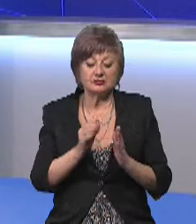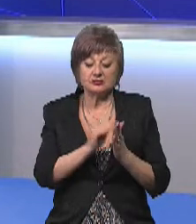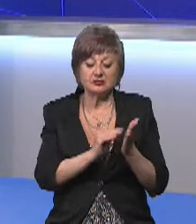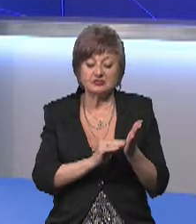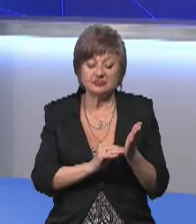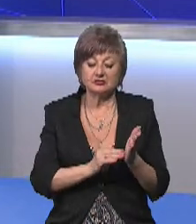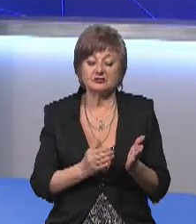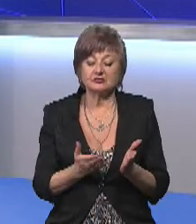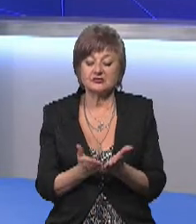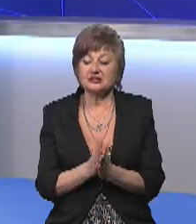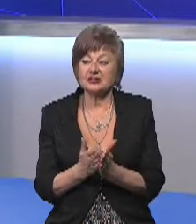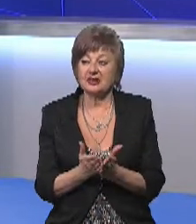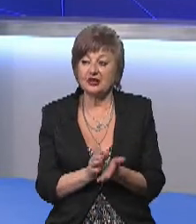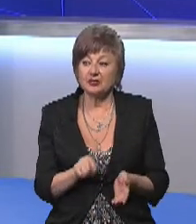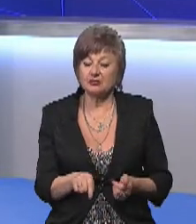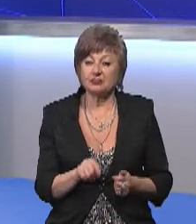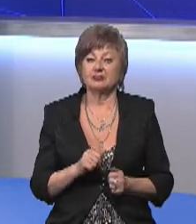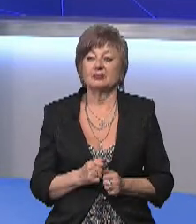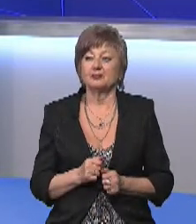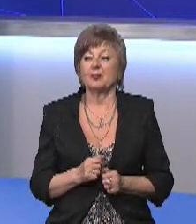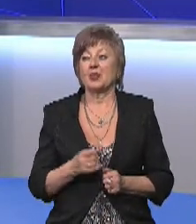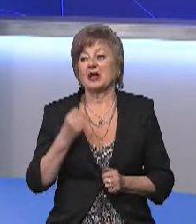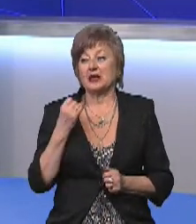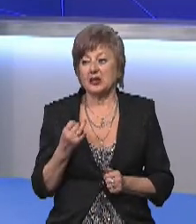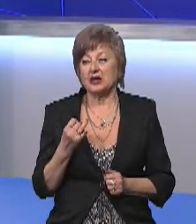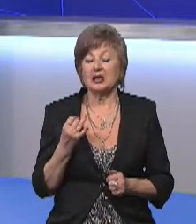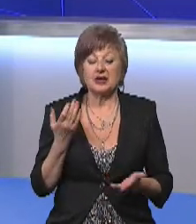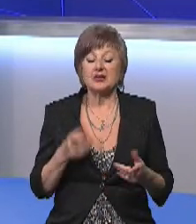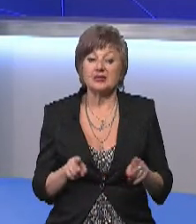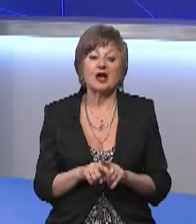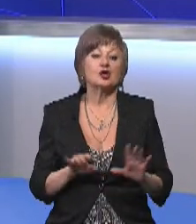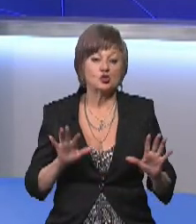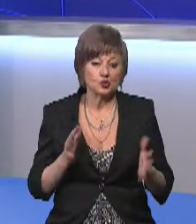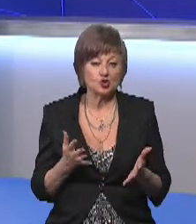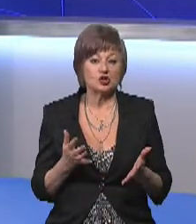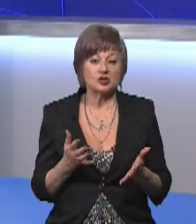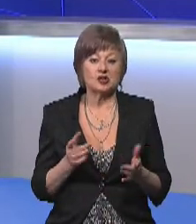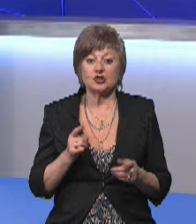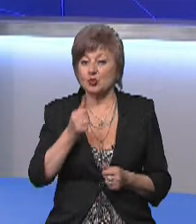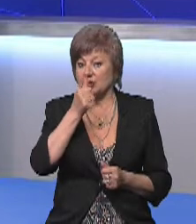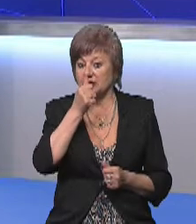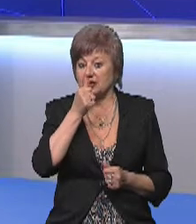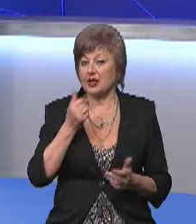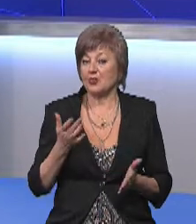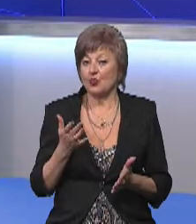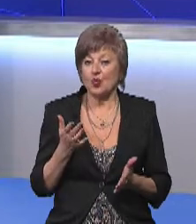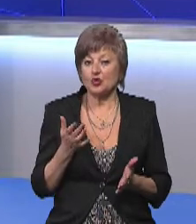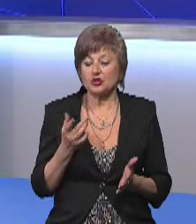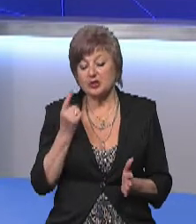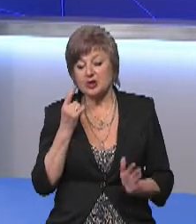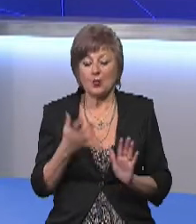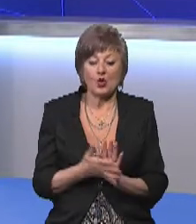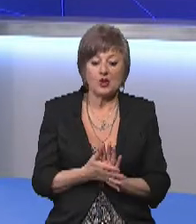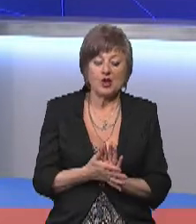а не на той телефон, з якого телефонували. І якщо вже така сталася, яка ситуація, в якій ви не можете зрозуміти,